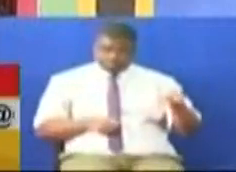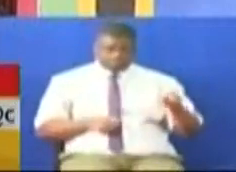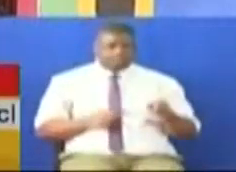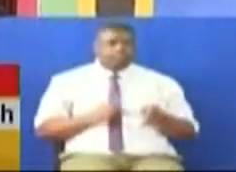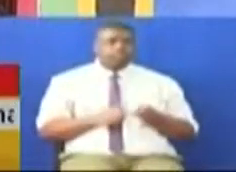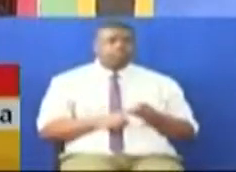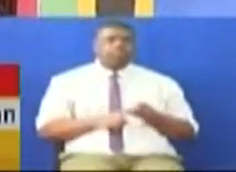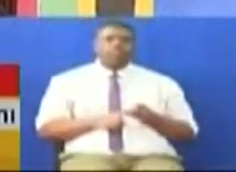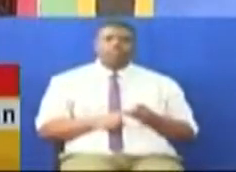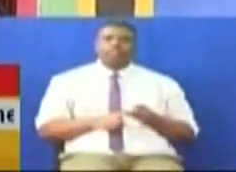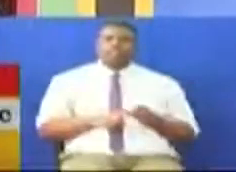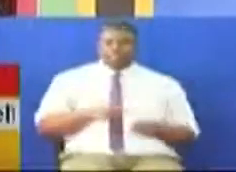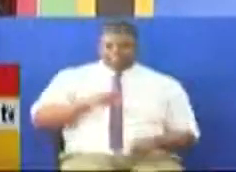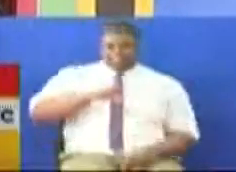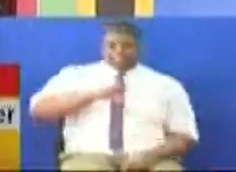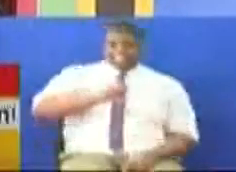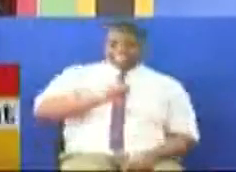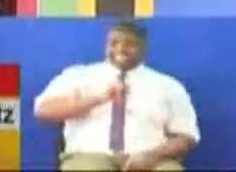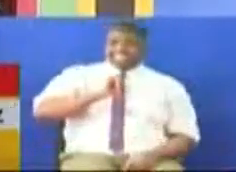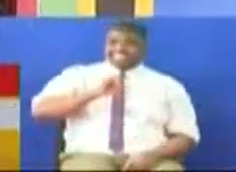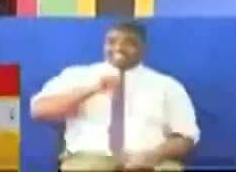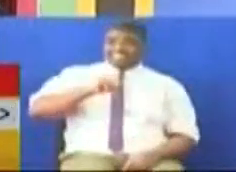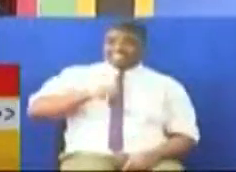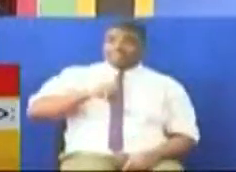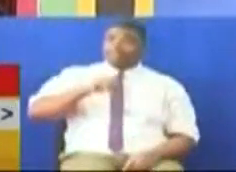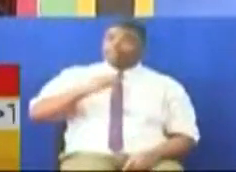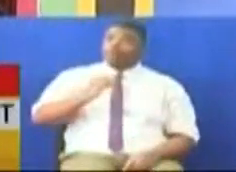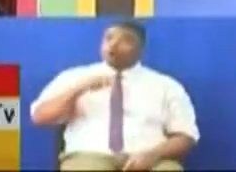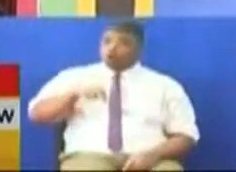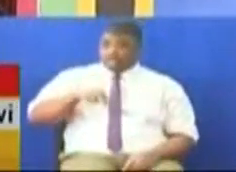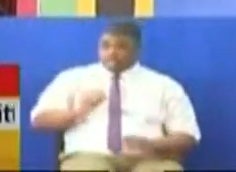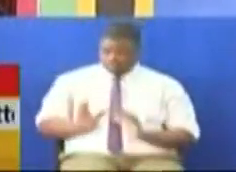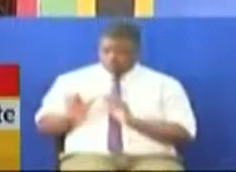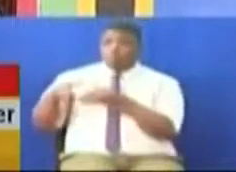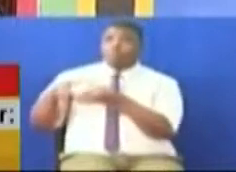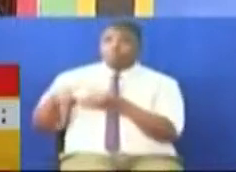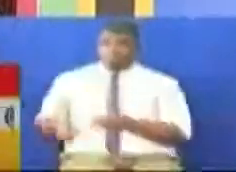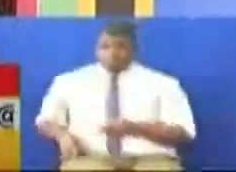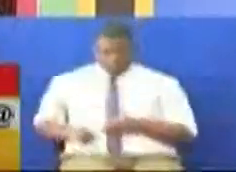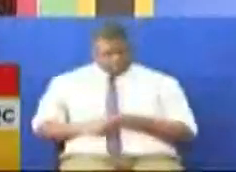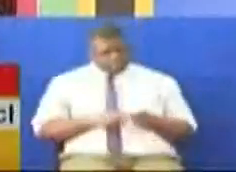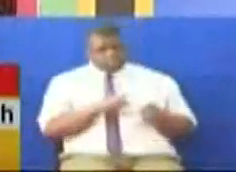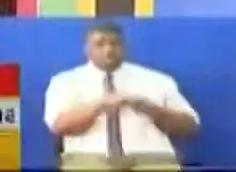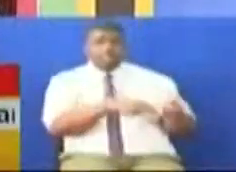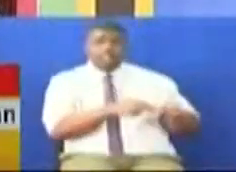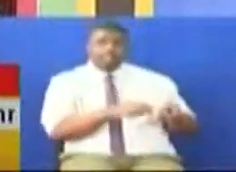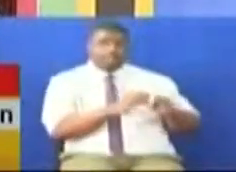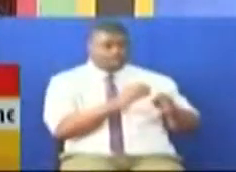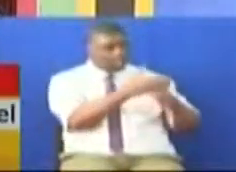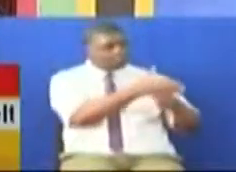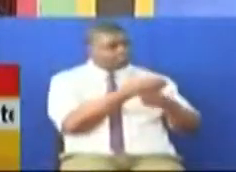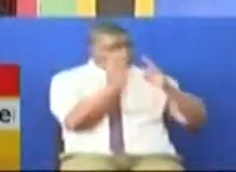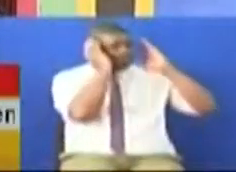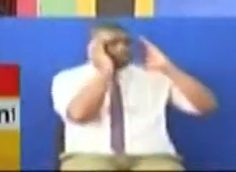hii ya Simon Group pamoja na mkataba wa DAT, kulikuwa na magari ambayo yalikuwa yanunuliwa, yalikuwa yamekubalika kwamba